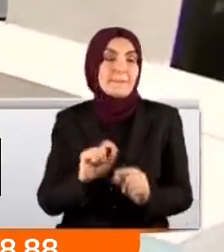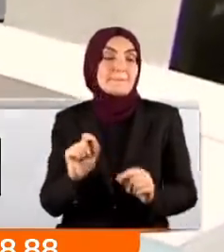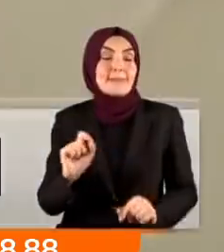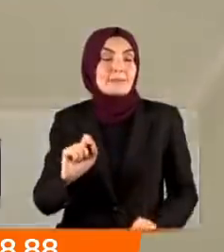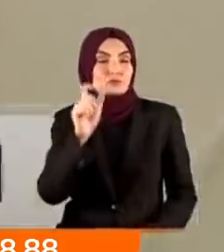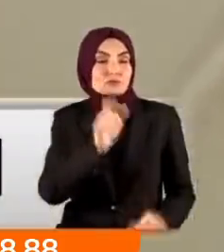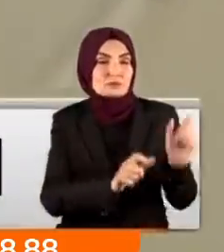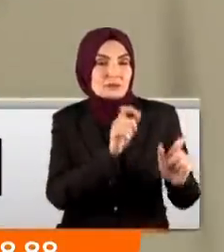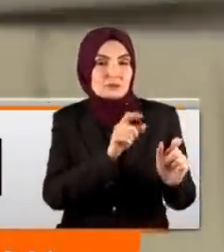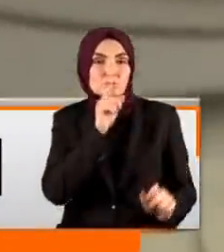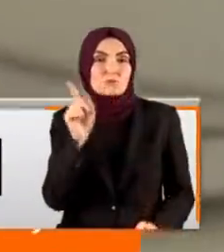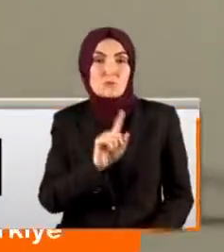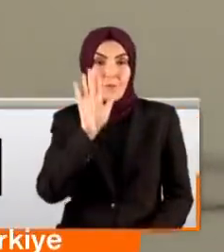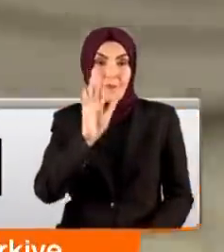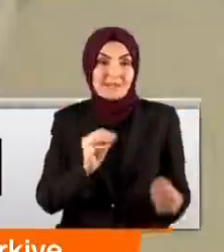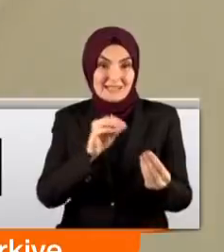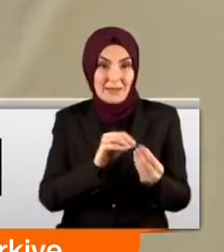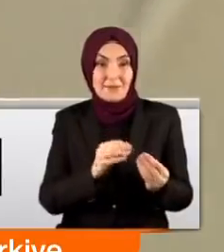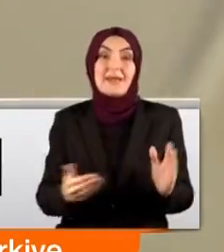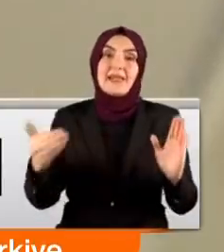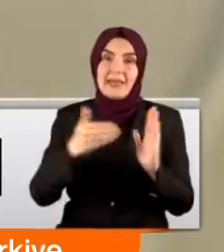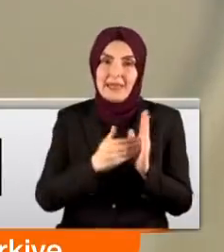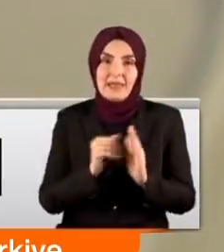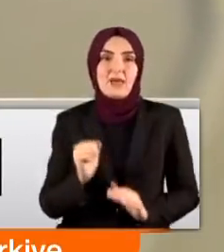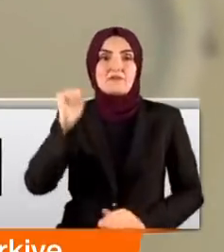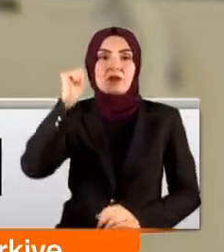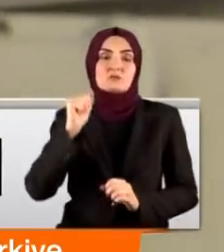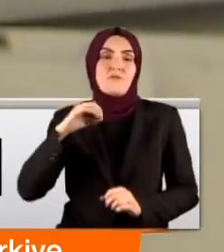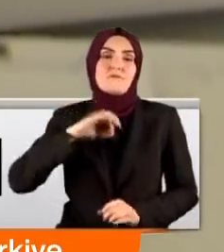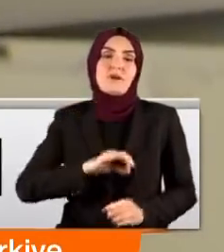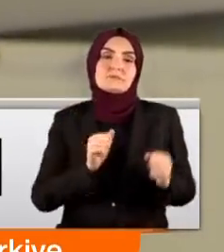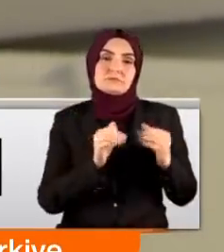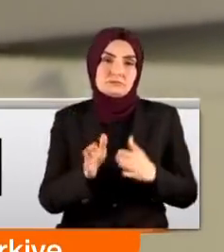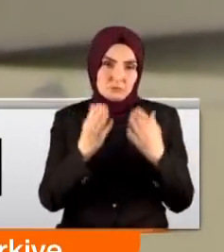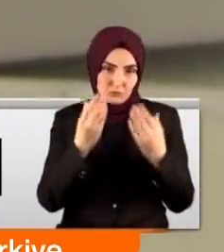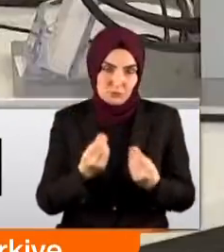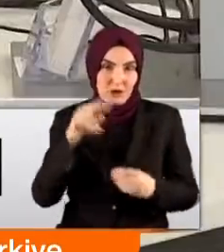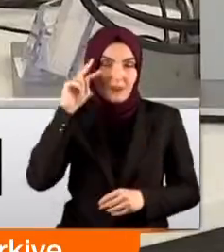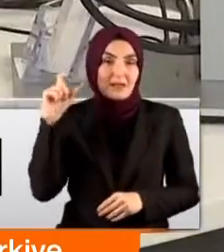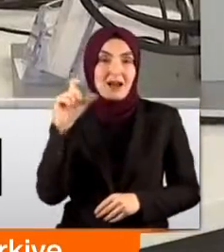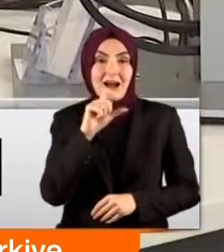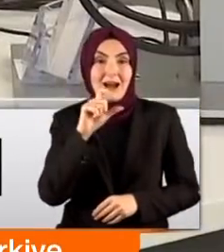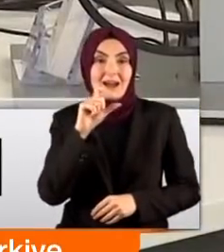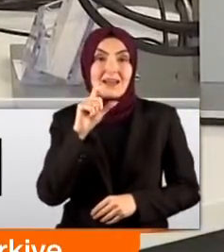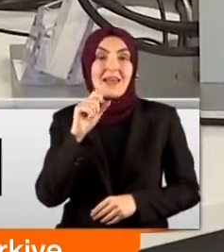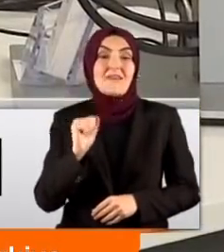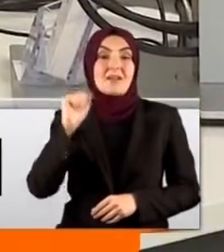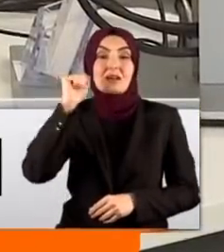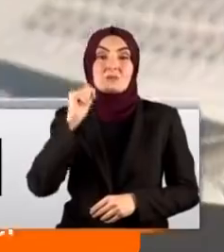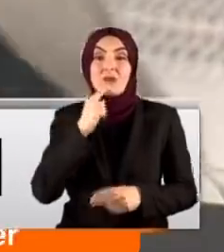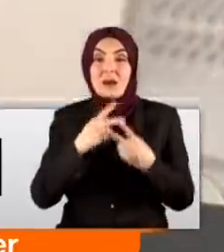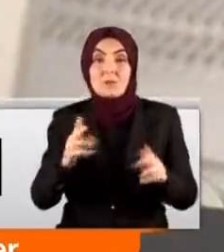normalde %5 zamma ek enflasyon farkı alacak. Aralık ayı enflasyonu açıklanmadan bu oran şimdiden %13'e yaklaşıyor.